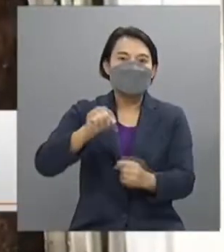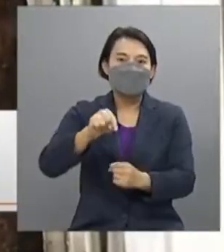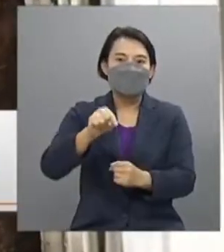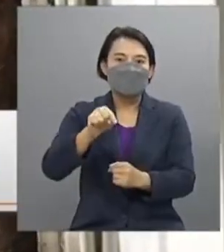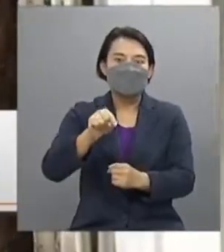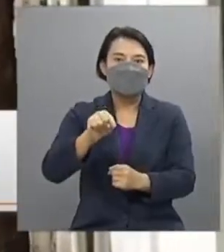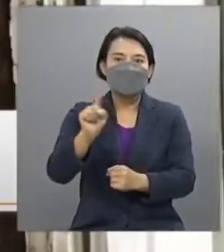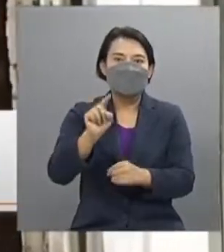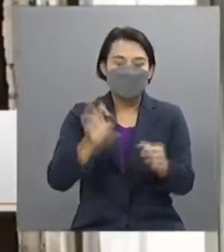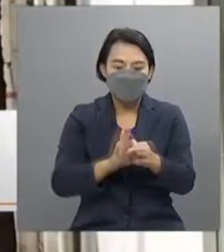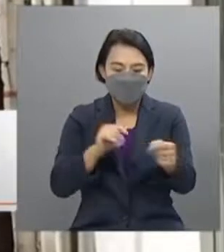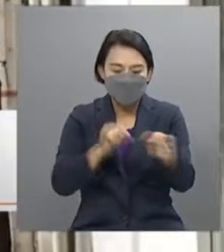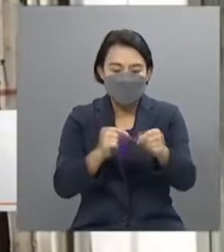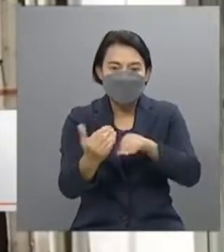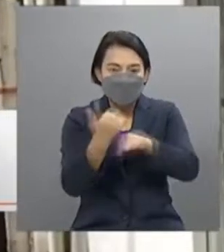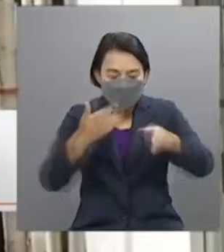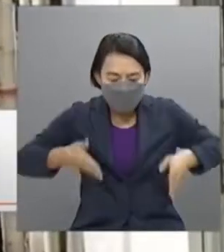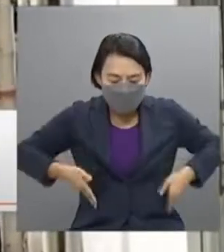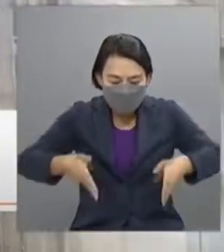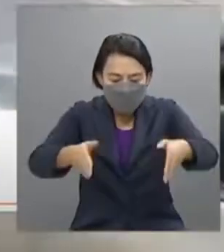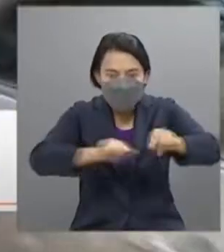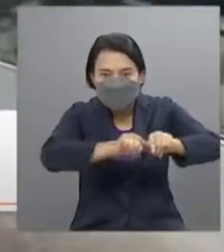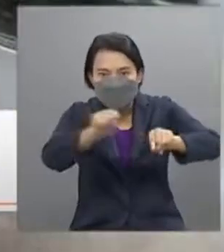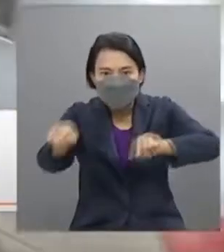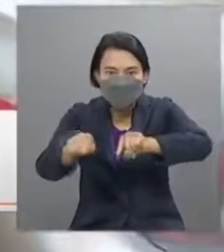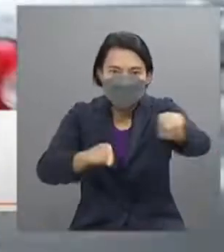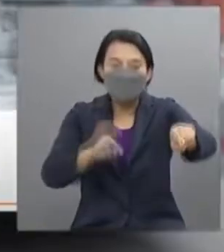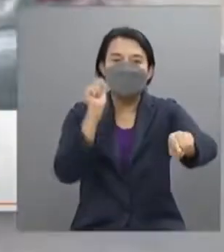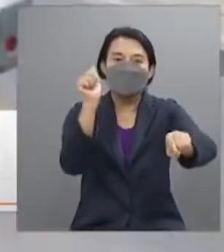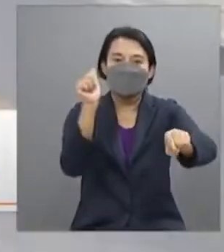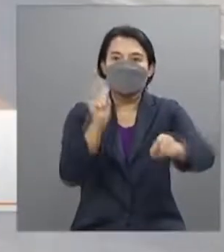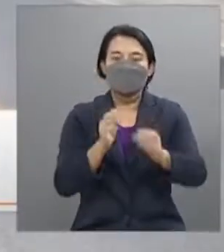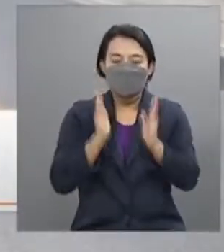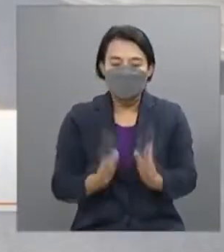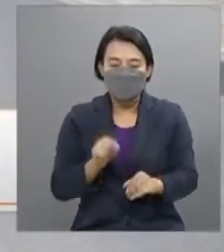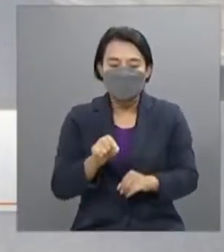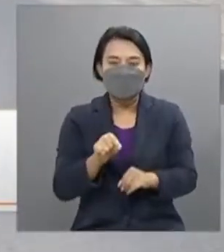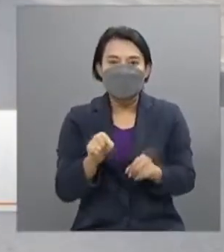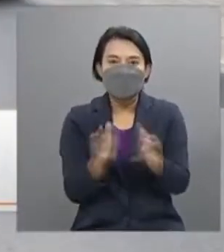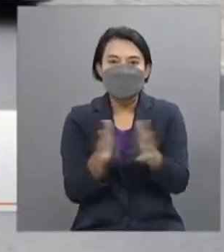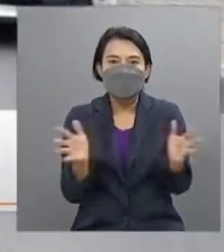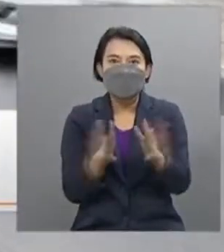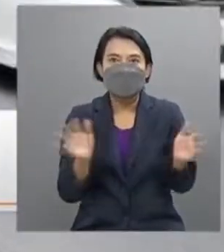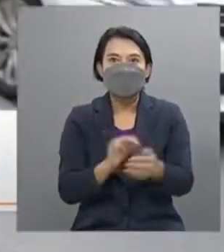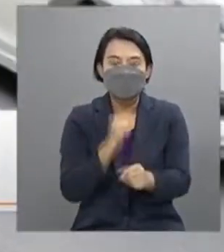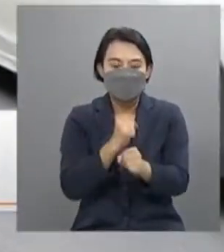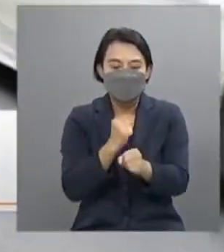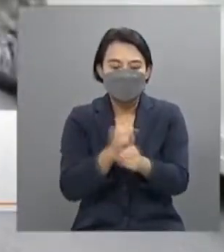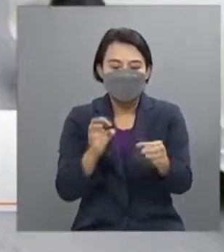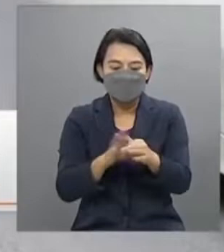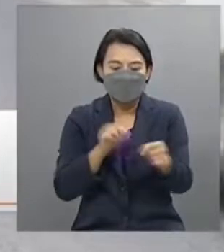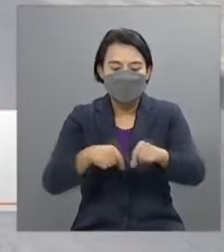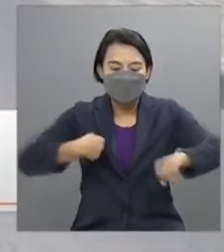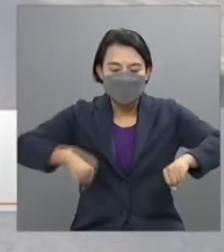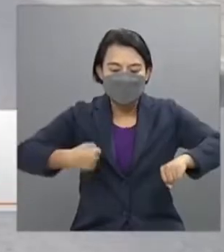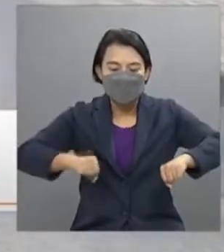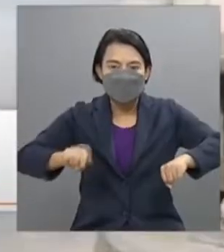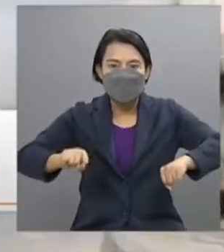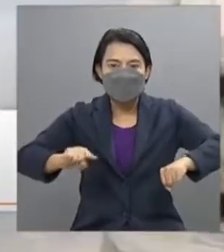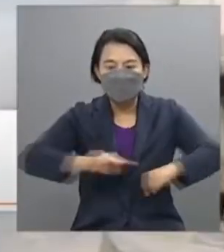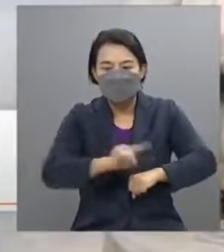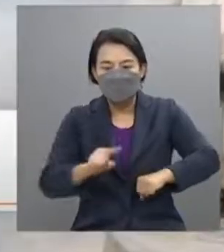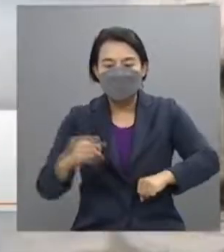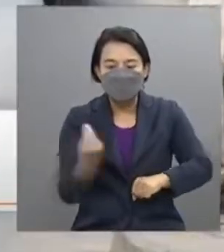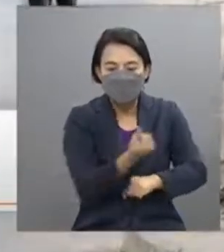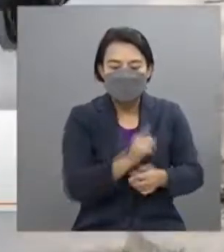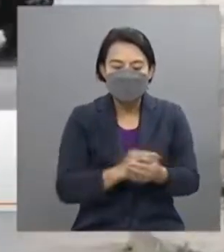นได้หลายเส้นแล้วก็คนสัญจรจำนวนมากบวกกับเป็นถนนทางตรงคนขับขี่ด้วยความเร็วค่ะแล้วมัน